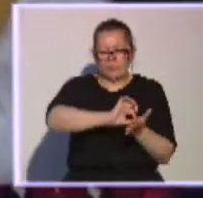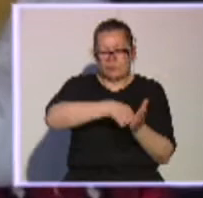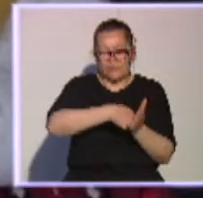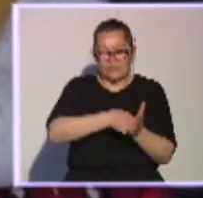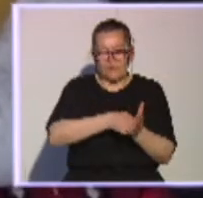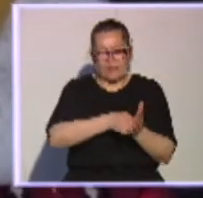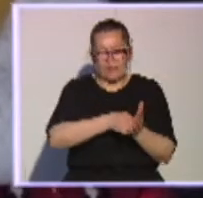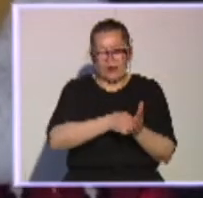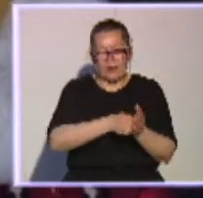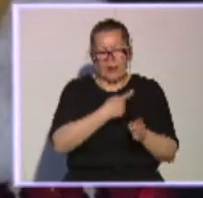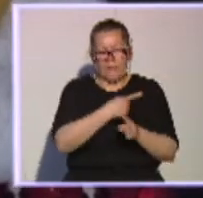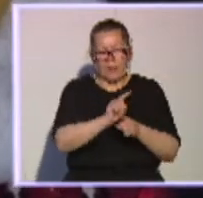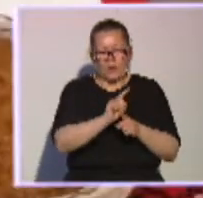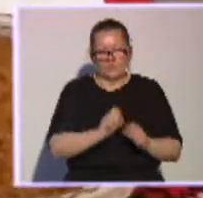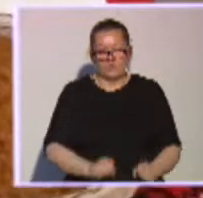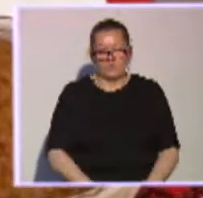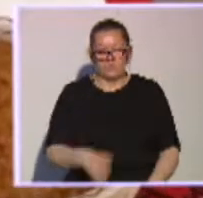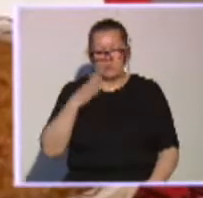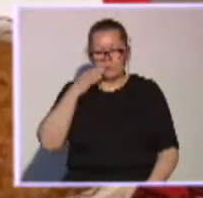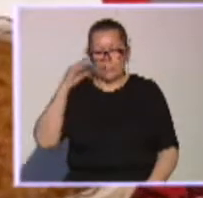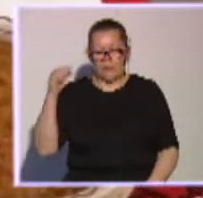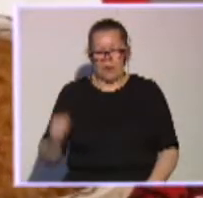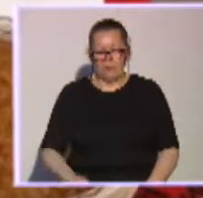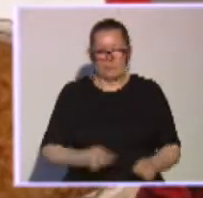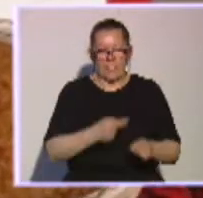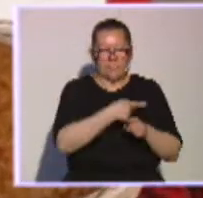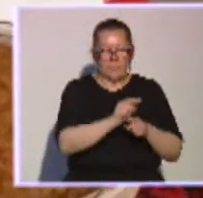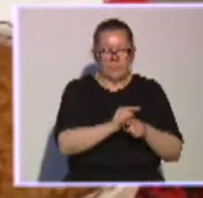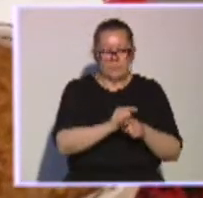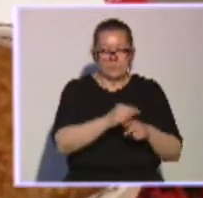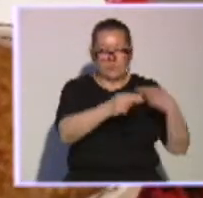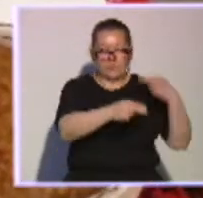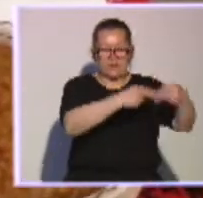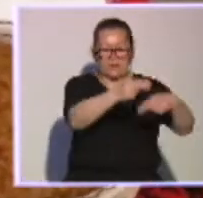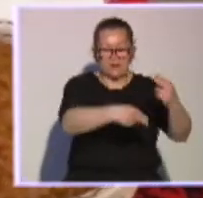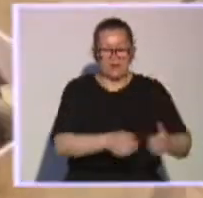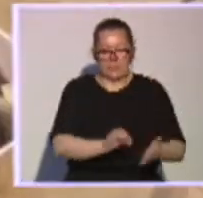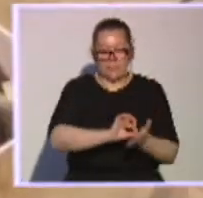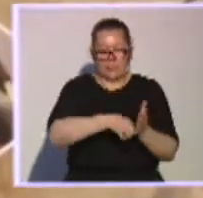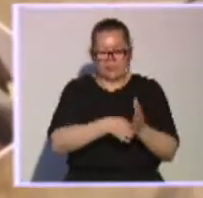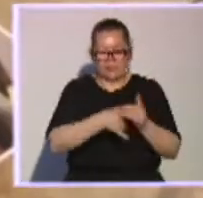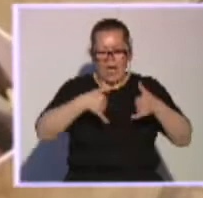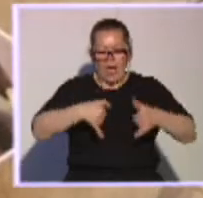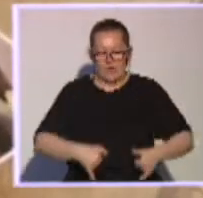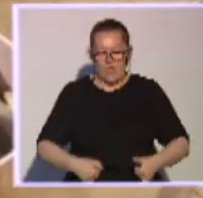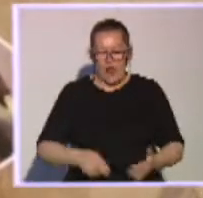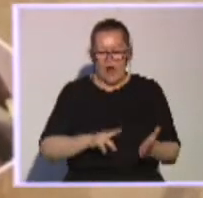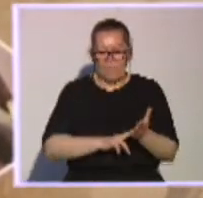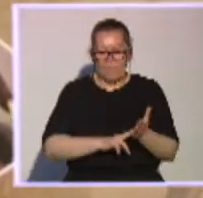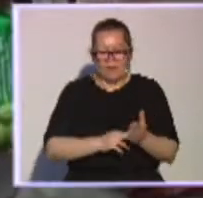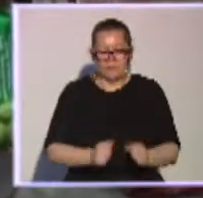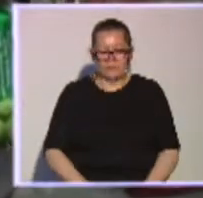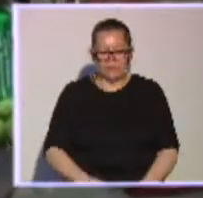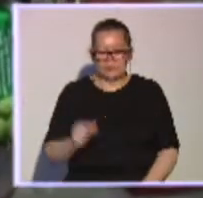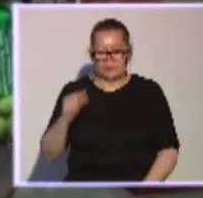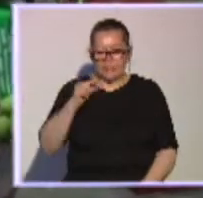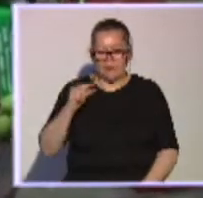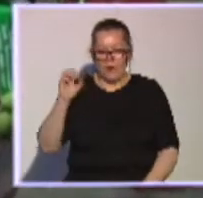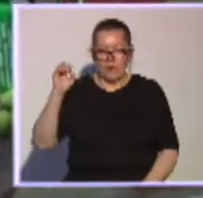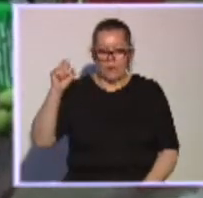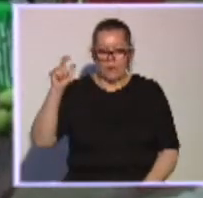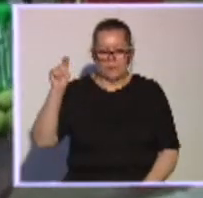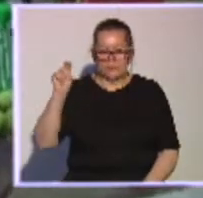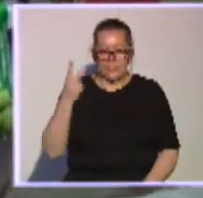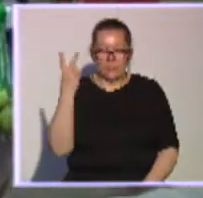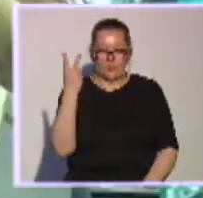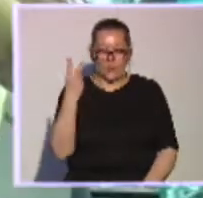schemelor de calitate. Cele mai multe produse tradiționale din zona Olteniei sunt înregistrate în acest moment în Vâlcea. Cele mai puține, respectiv